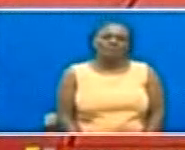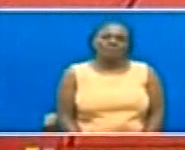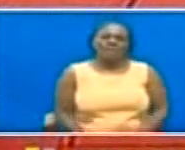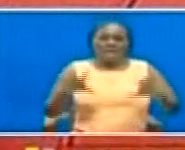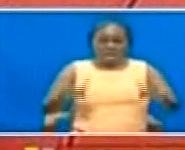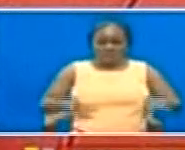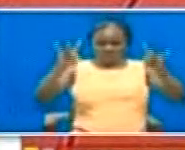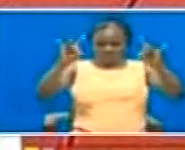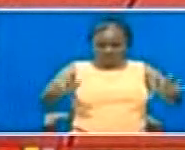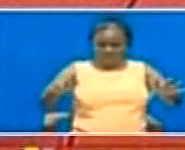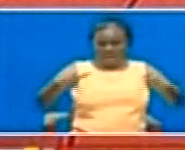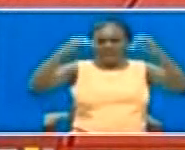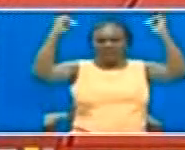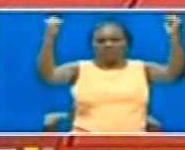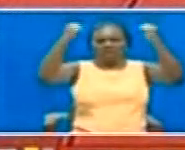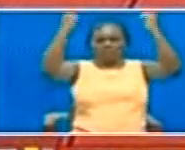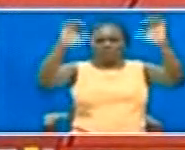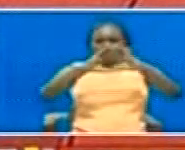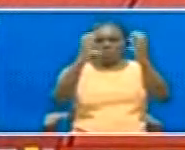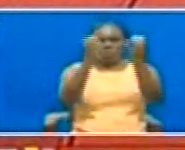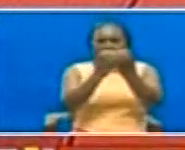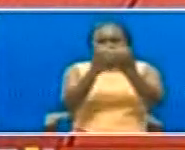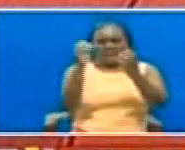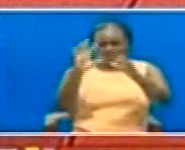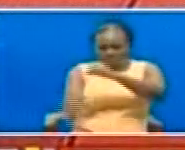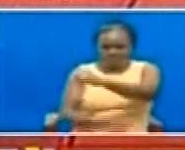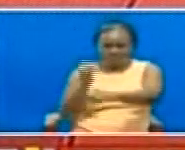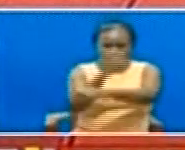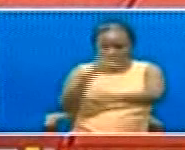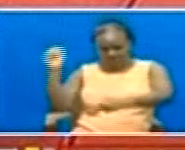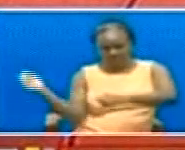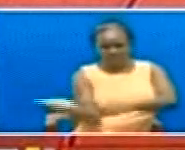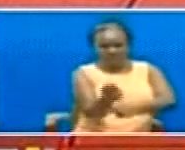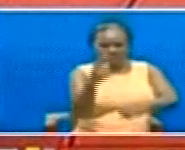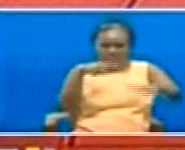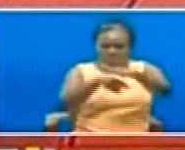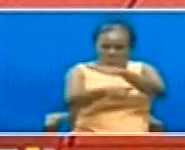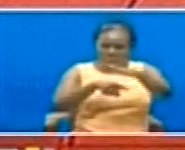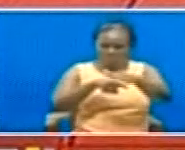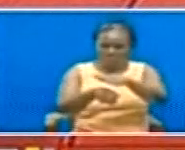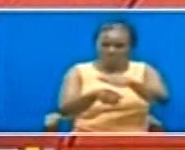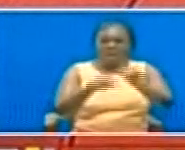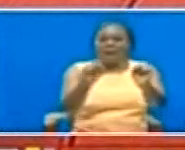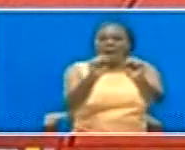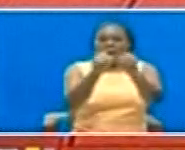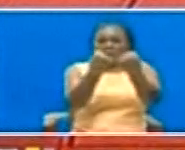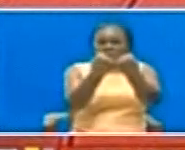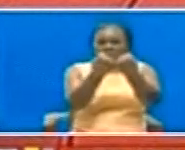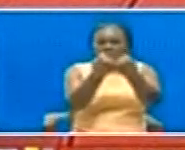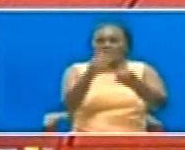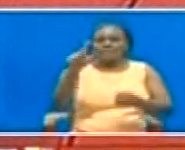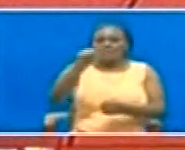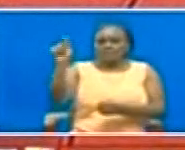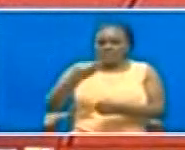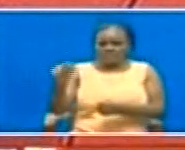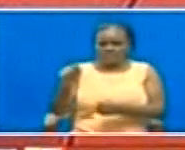Na Australia basi ndio mabingwa wa dunia katika mchezo wa kriketi baada ya kulaza New Zealand katika finali za mchezo huo uliochezewa katika uwanja